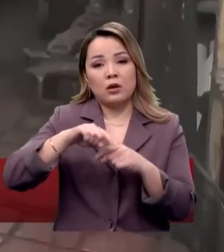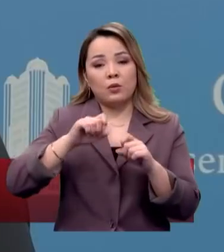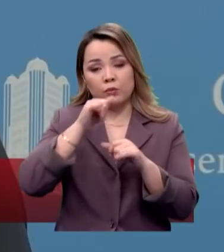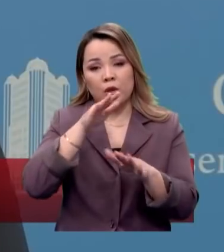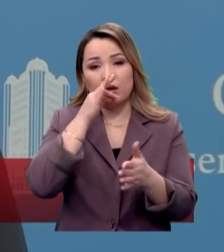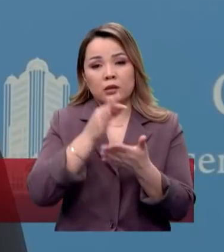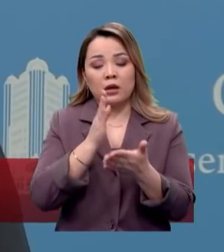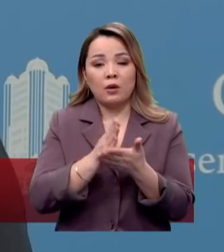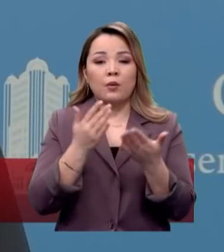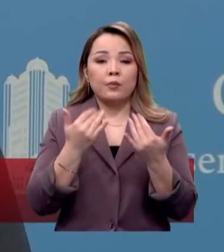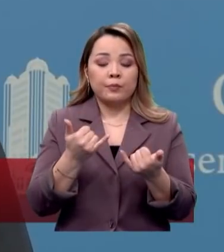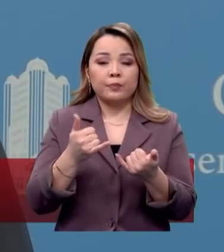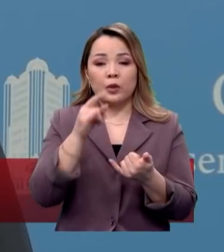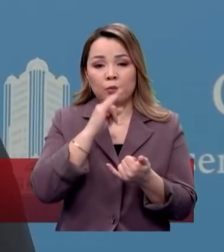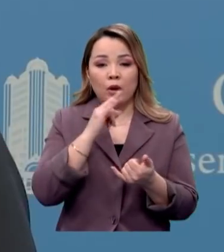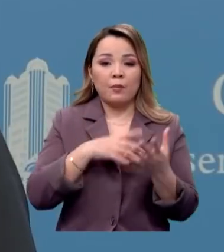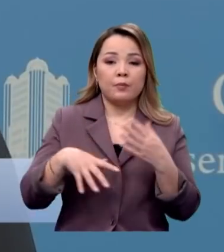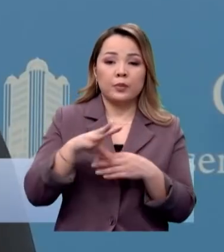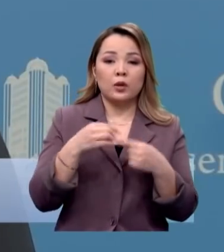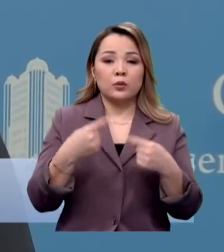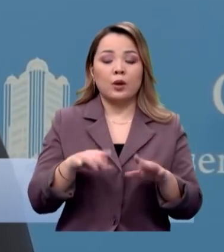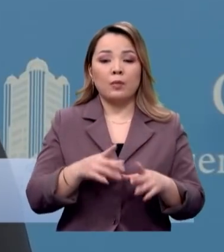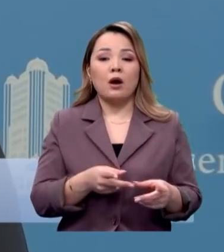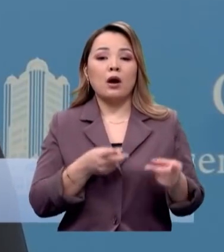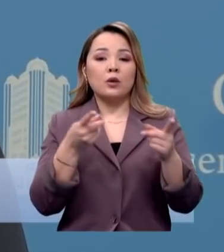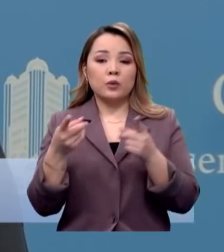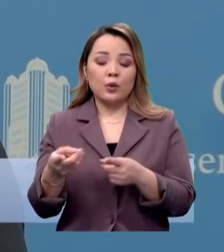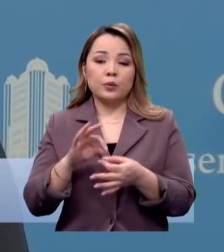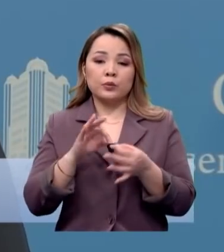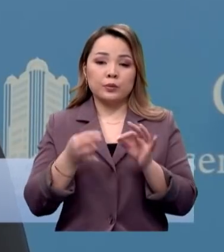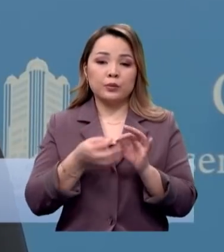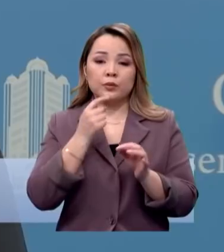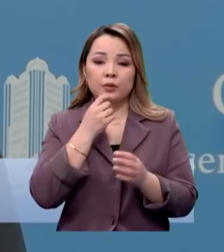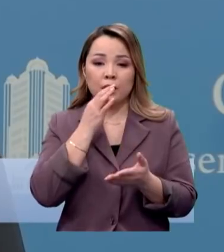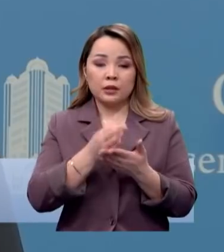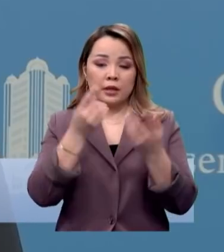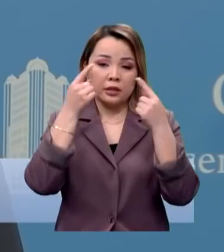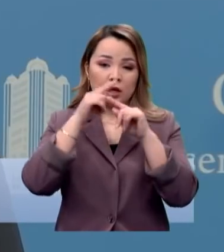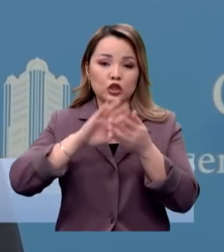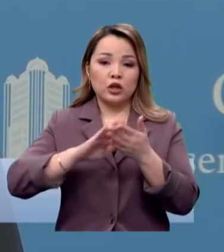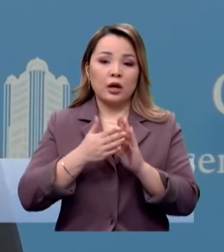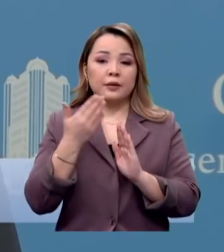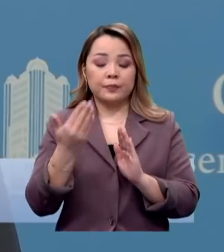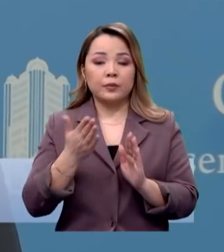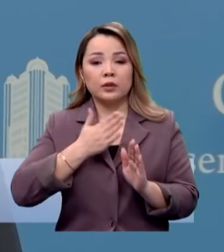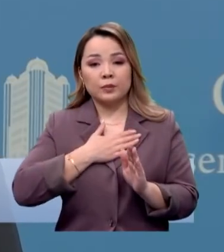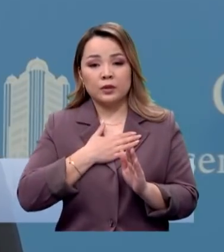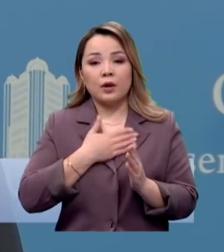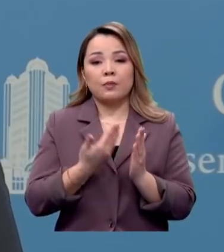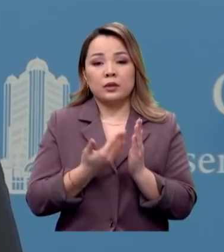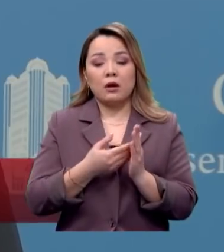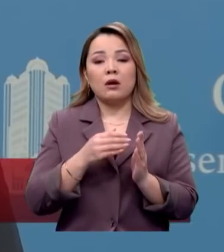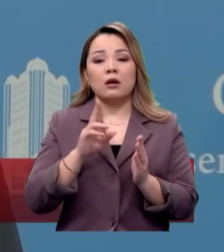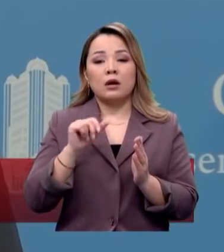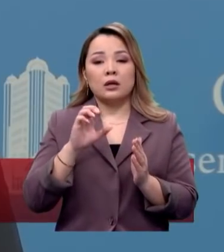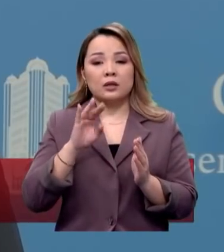айтты. Бүкіл мұнайдың бәрін басқа жерге аудару деген ол сәл қиынал техника жағынан. Бірақ біздің мысалы Каспий